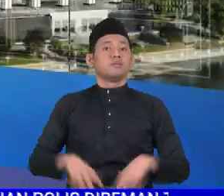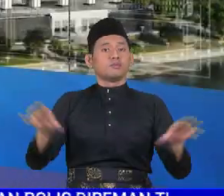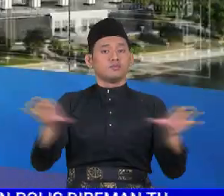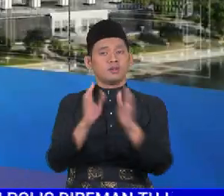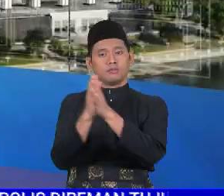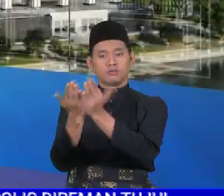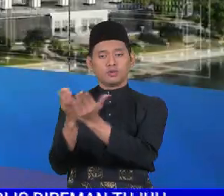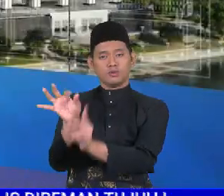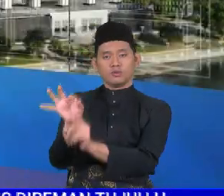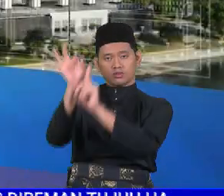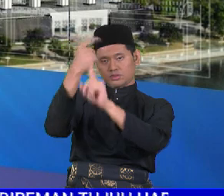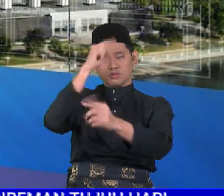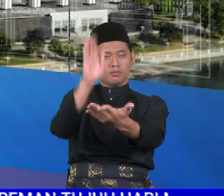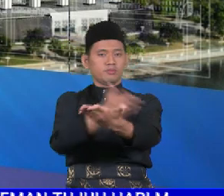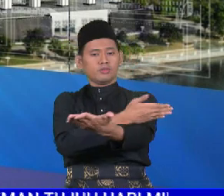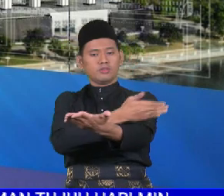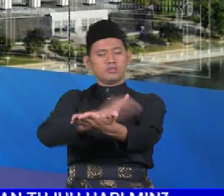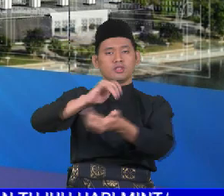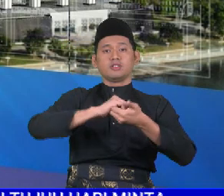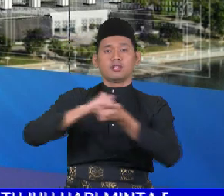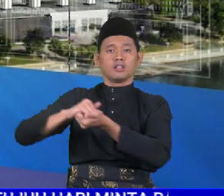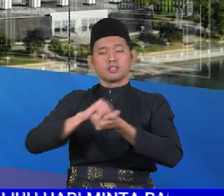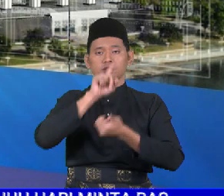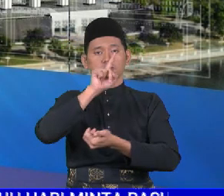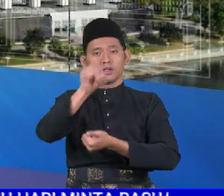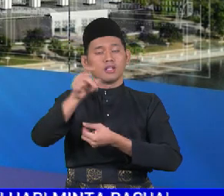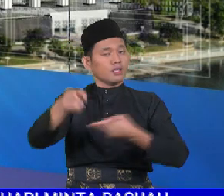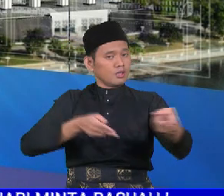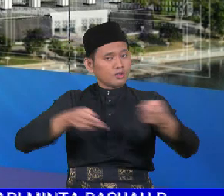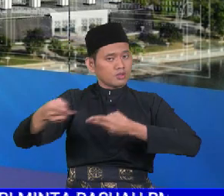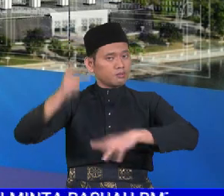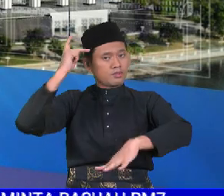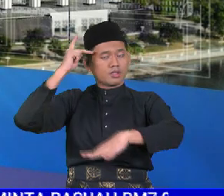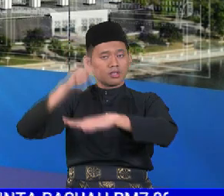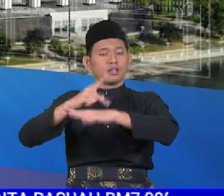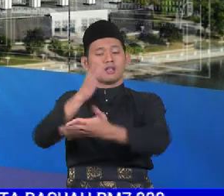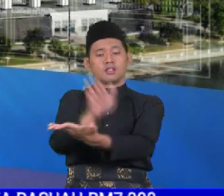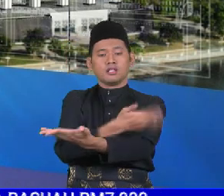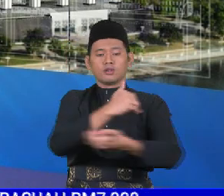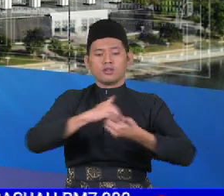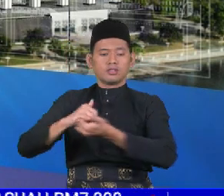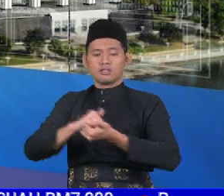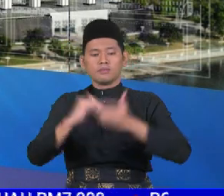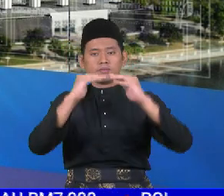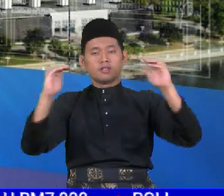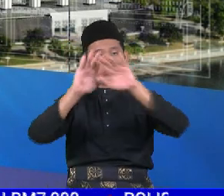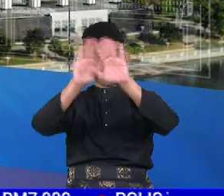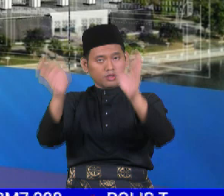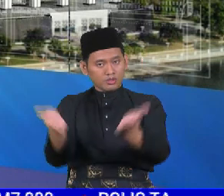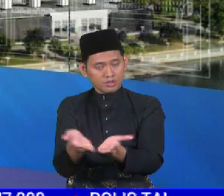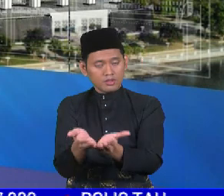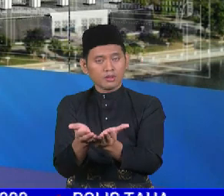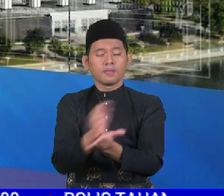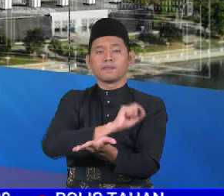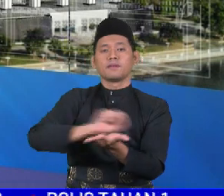Penghasilan buku khusus bagi muzik genre nasyid merupakan inisiatif untuk memperkenalkan lagu nasyid ke peringkat dunia. Menurut penulisnya